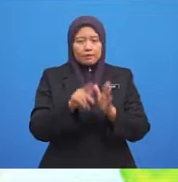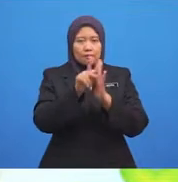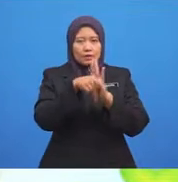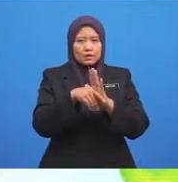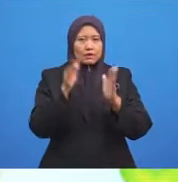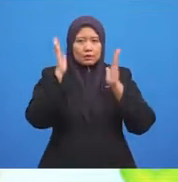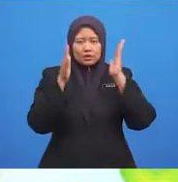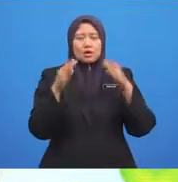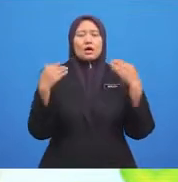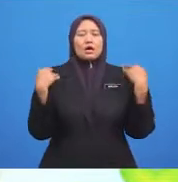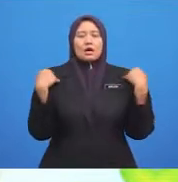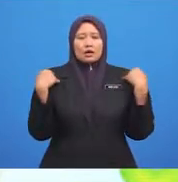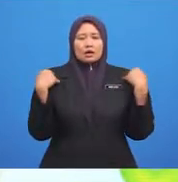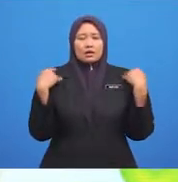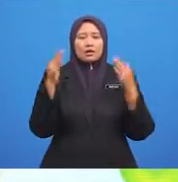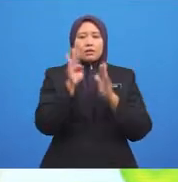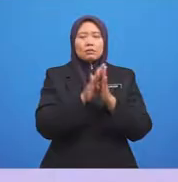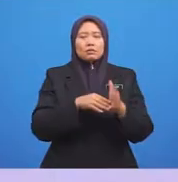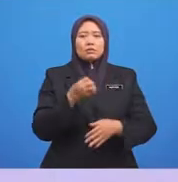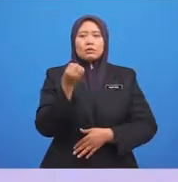ada beberapa cabang.